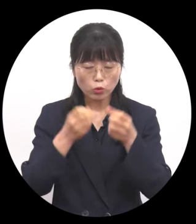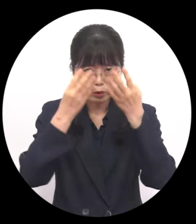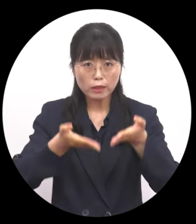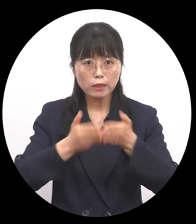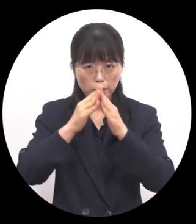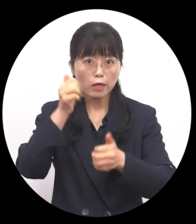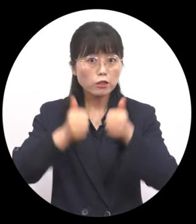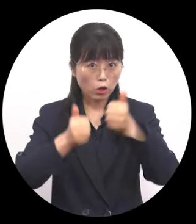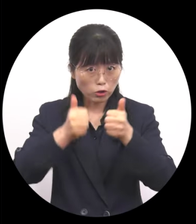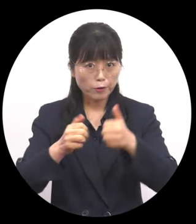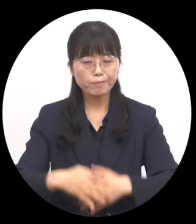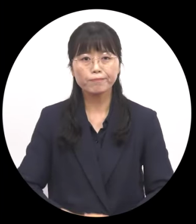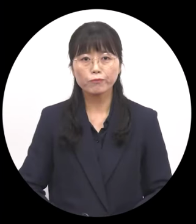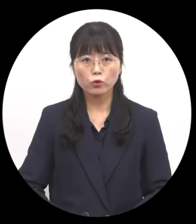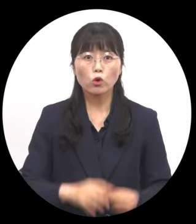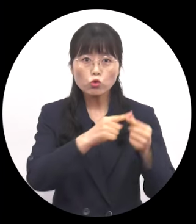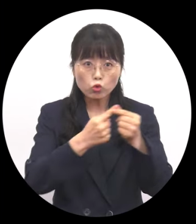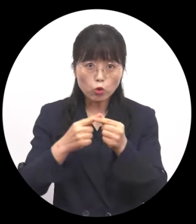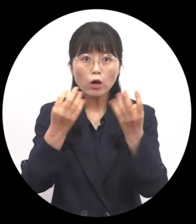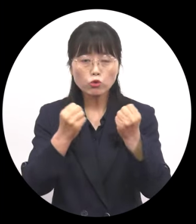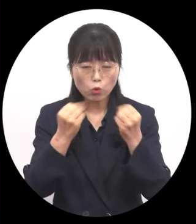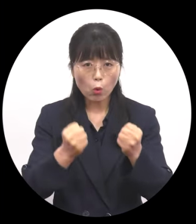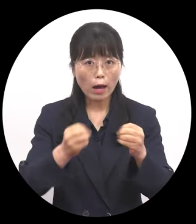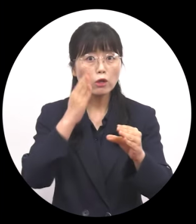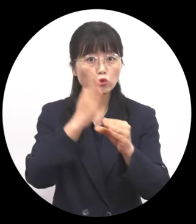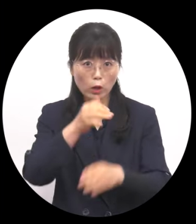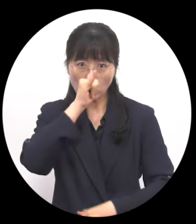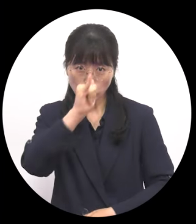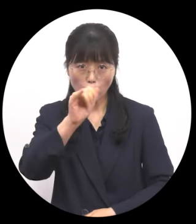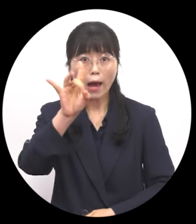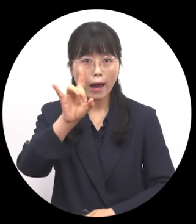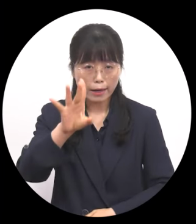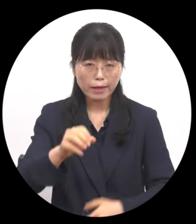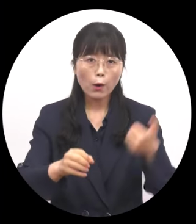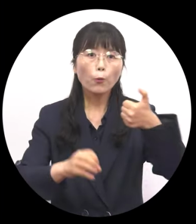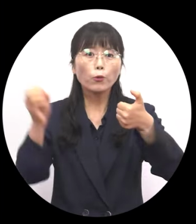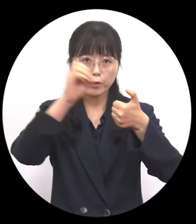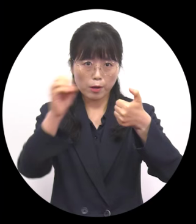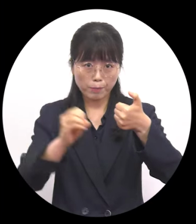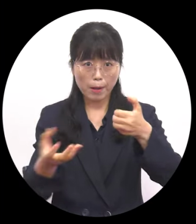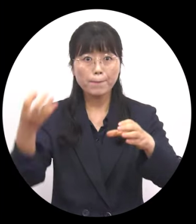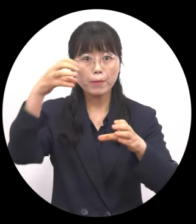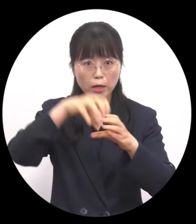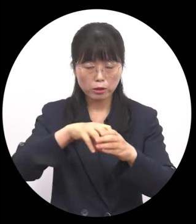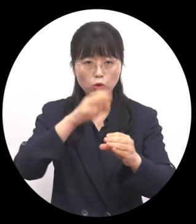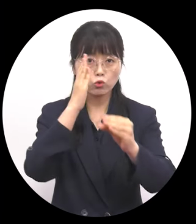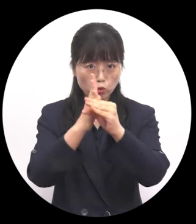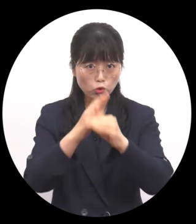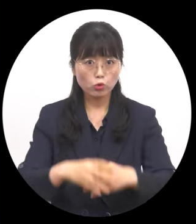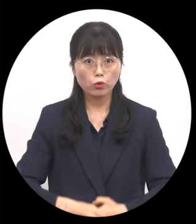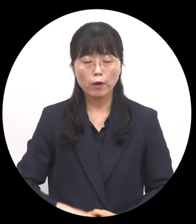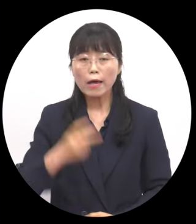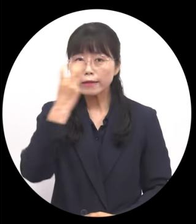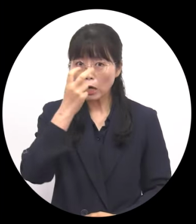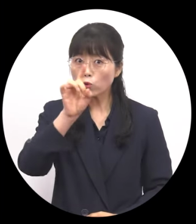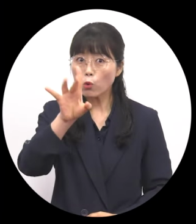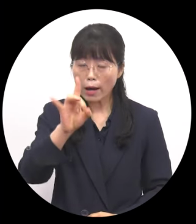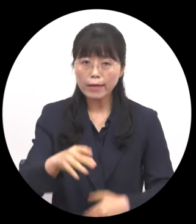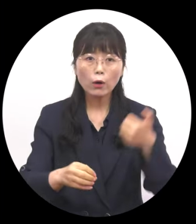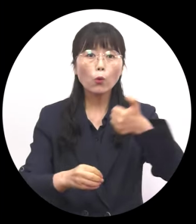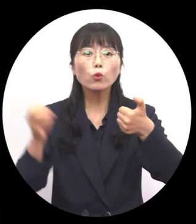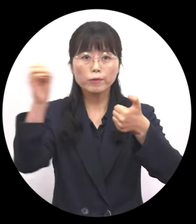신설된 전형인데요. 국어와 수학 영역 중에 우수한 영역 하나를 50% 반영하고요. 탐구 한